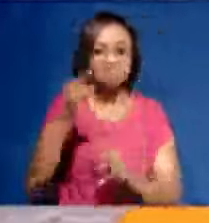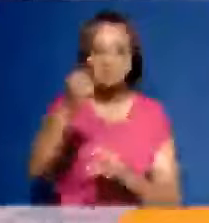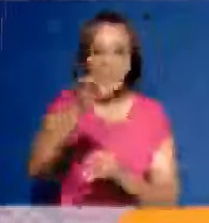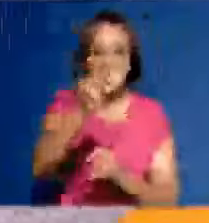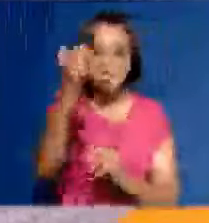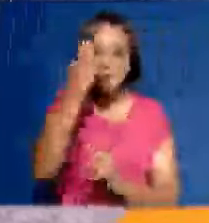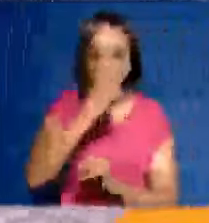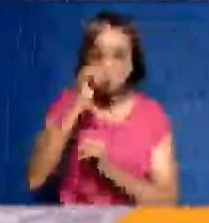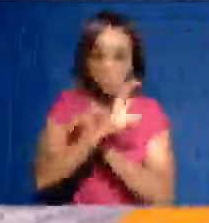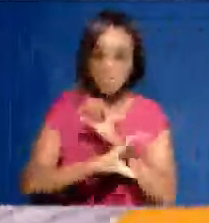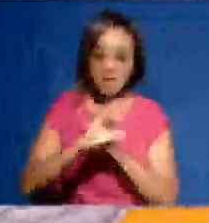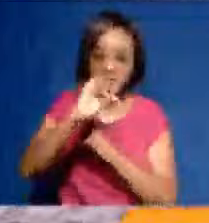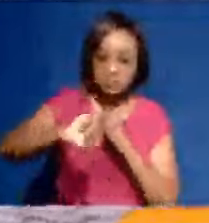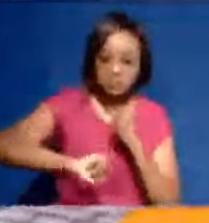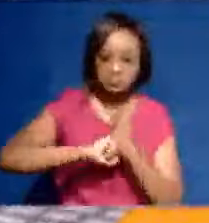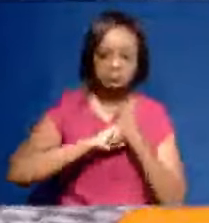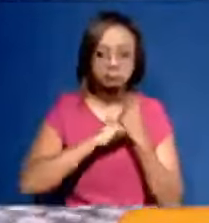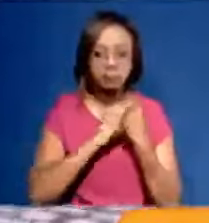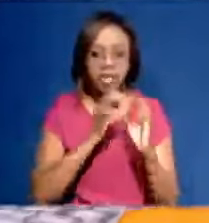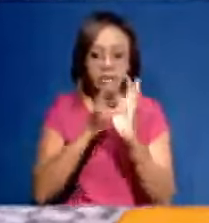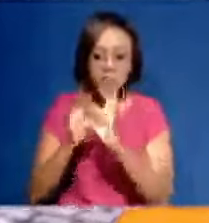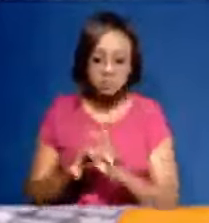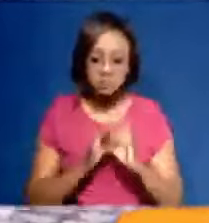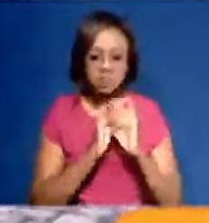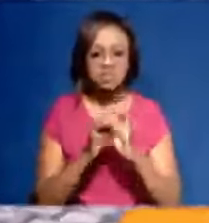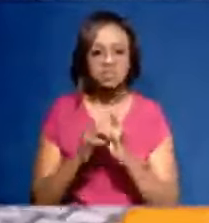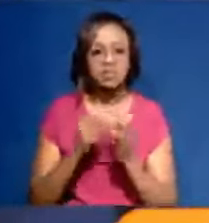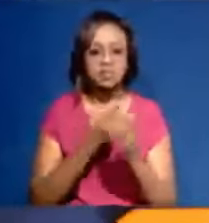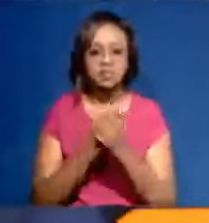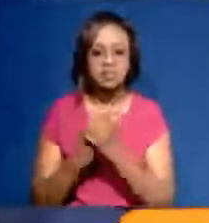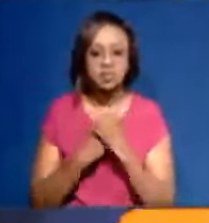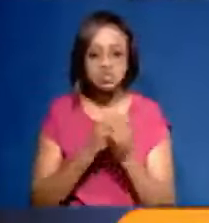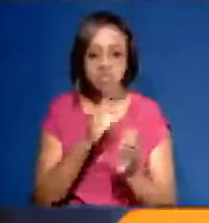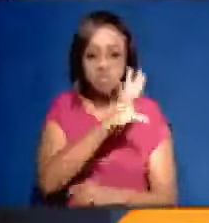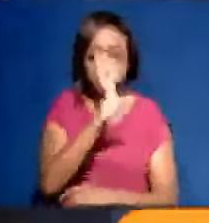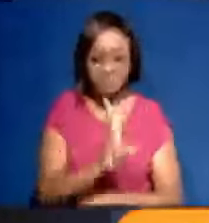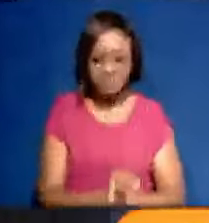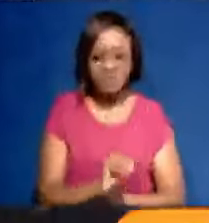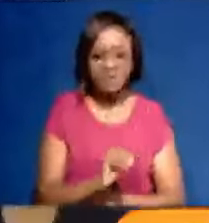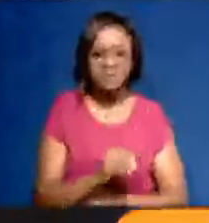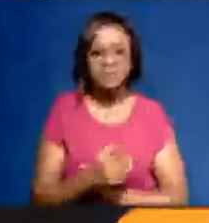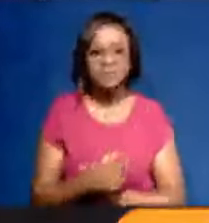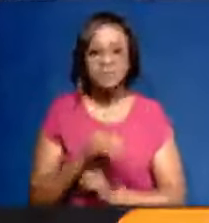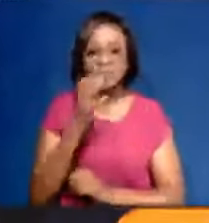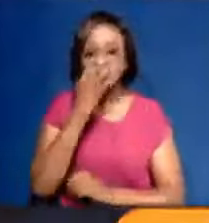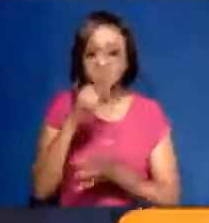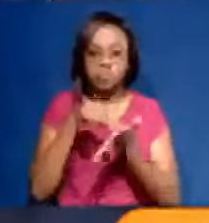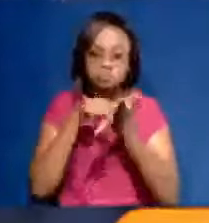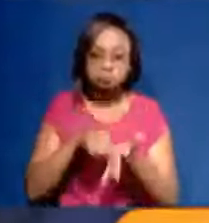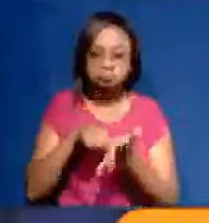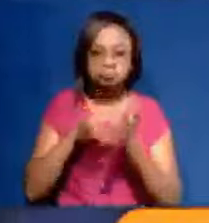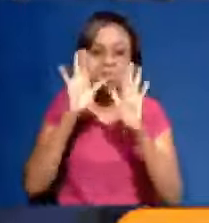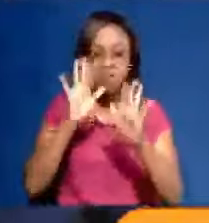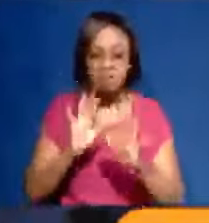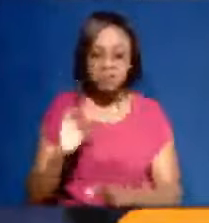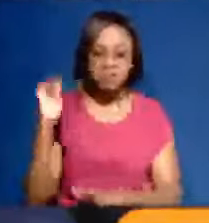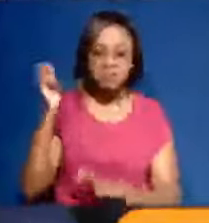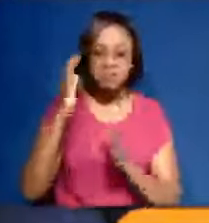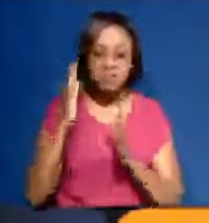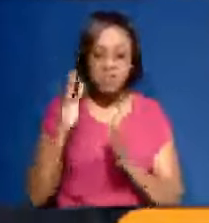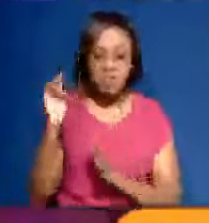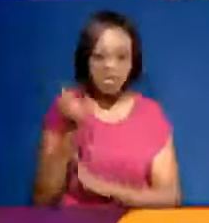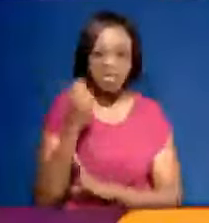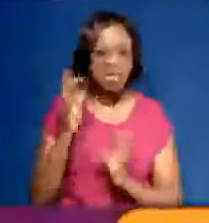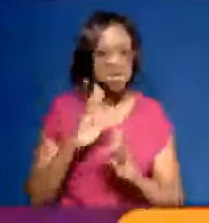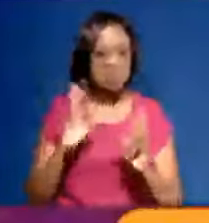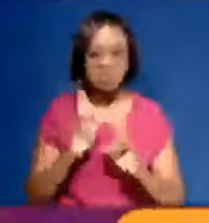Ulaya kuimarisha ushirikiano utakaoongeza uwezo wa nishati mbadala barani Afrika. Rais Ruto alisisitiza kujitolea kwa